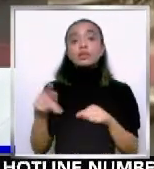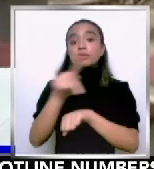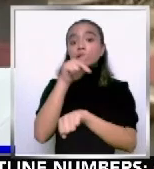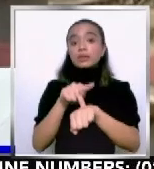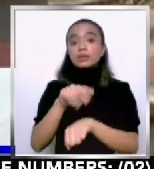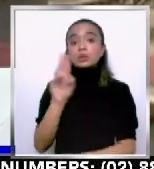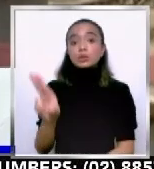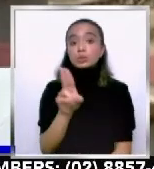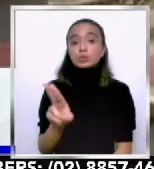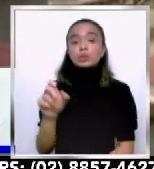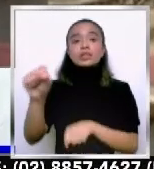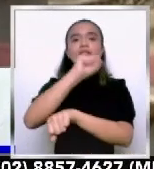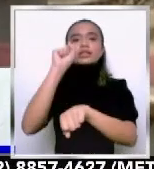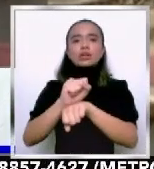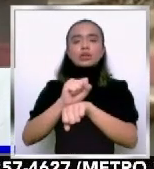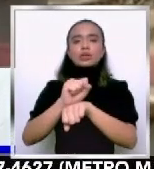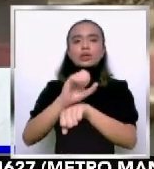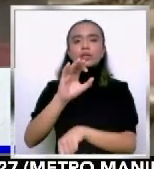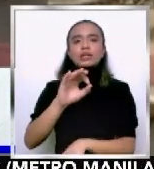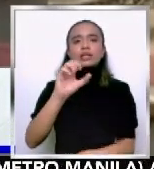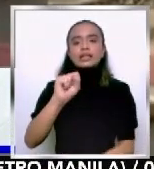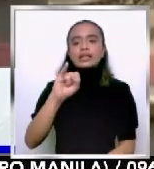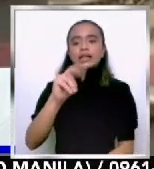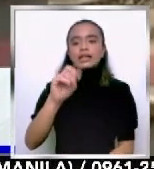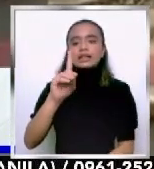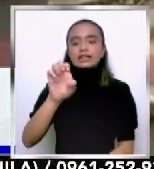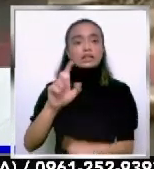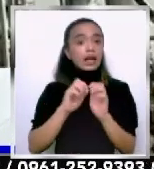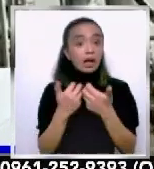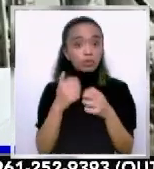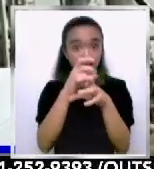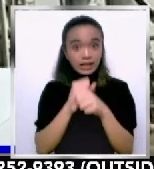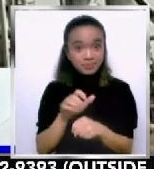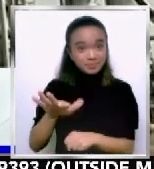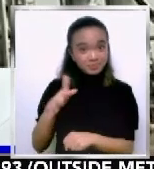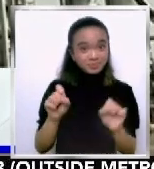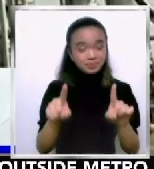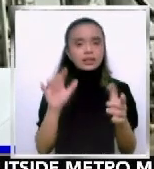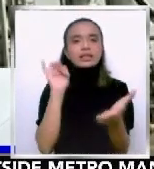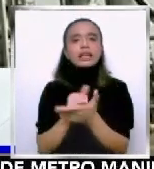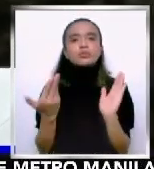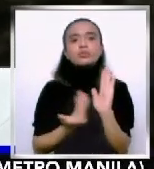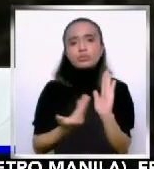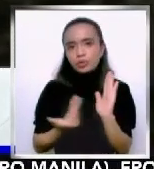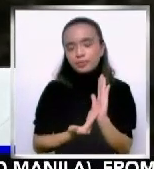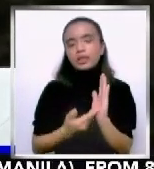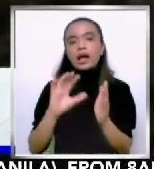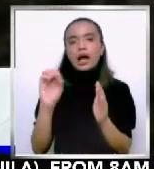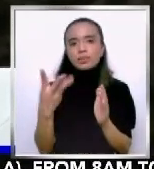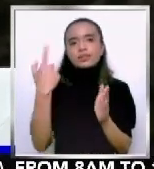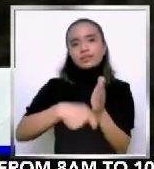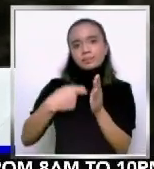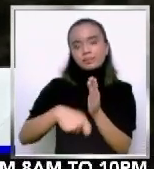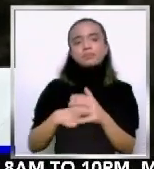ang Singapore Platts Index. Kinukuha ang average price ng mga bentahan at yan ang magiging batayan ng presyo ng langis. Ipinapatong